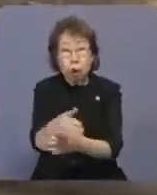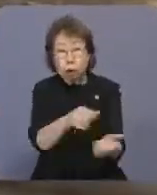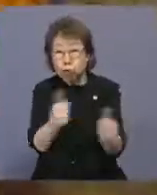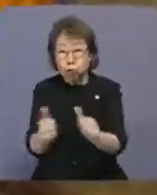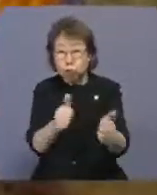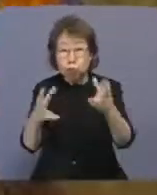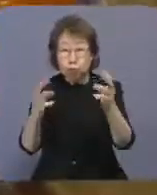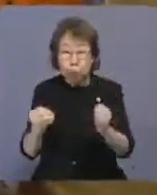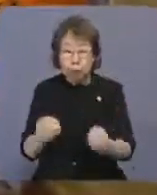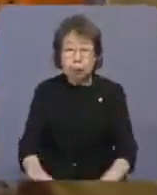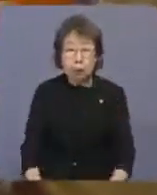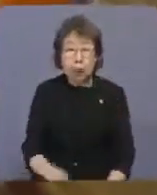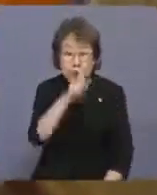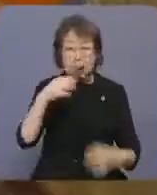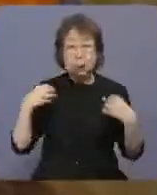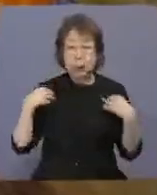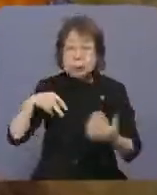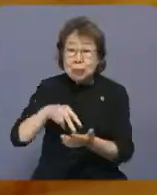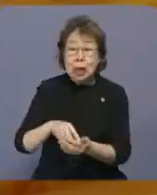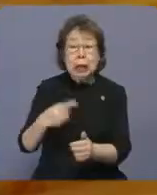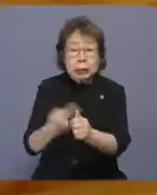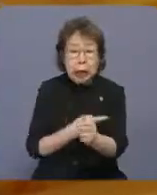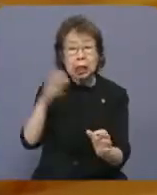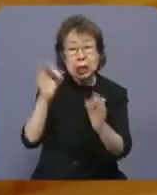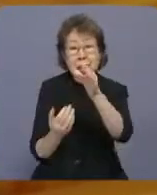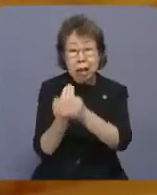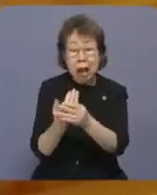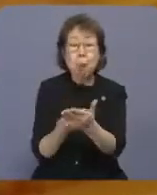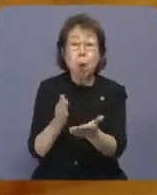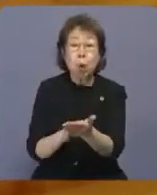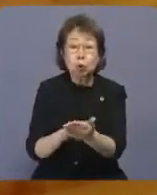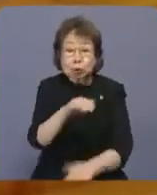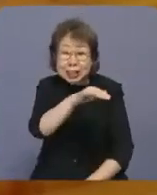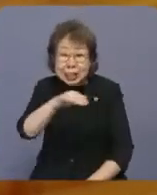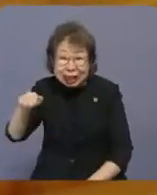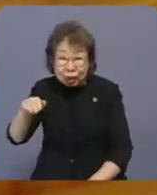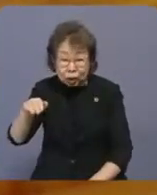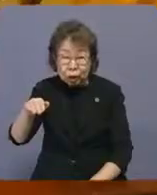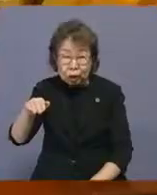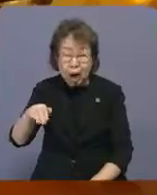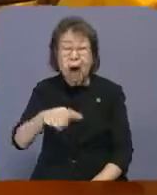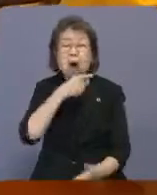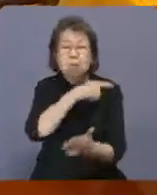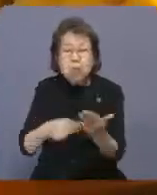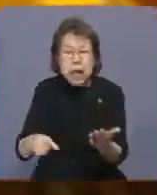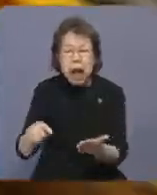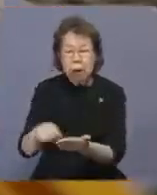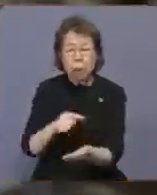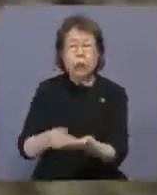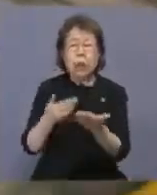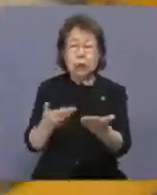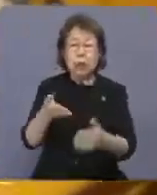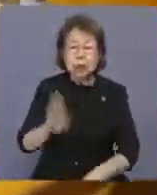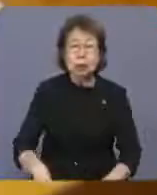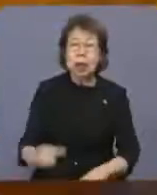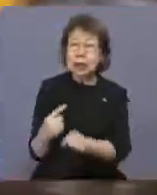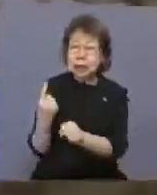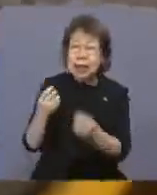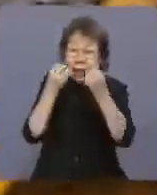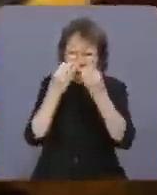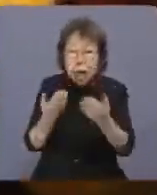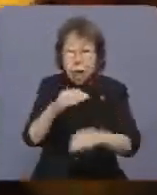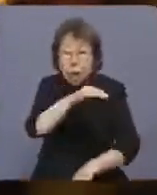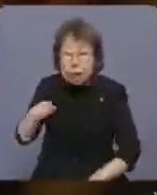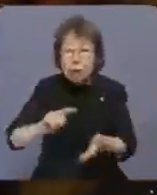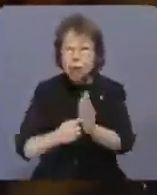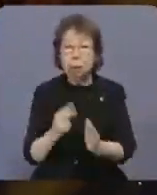잇따랐습니다. 해양수산부는 자연재난 복구비용 산정 기준을 정해 피해 보상을 해주는데 지난해 새로 고시한